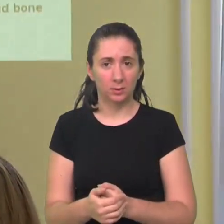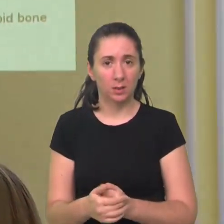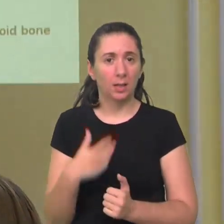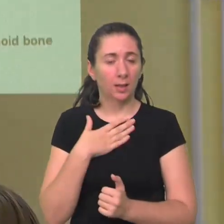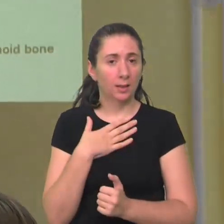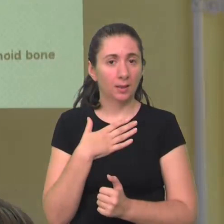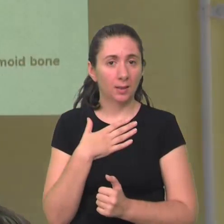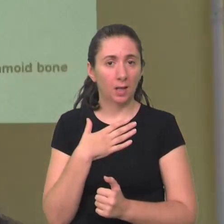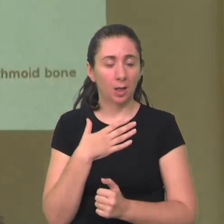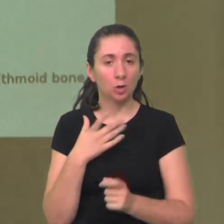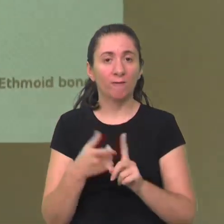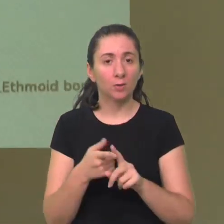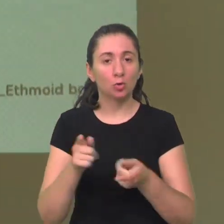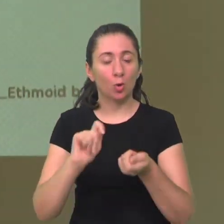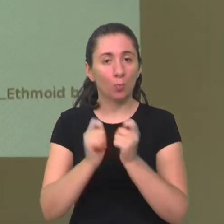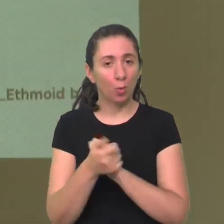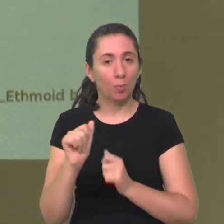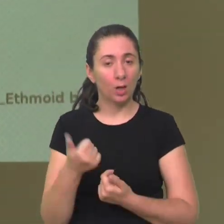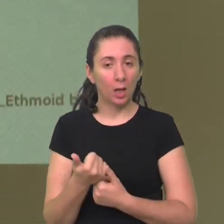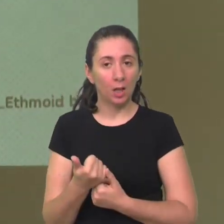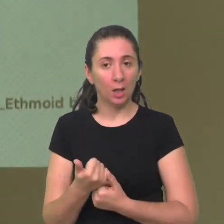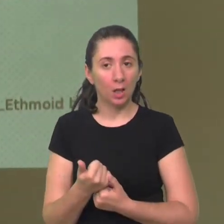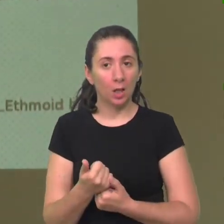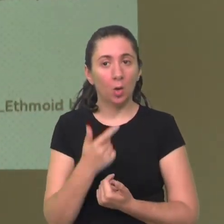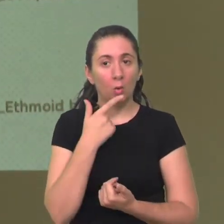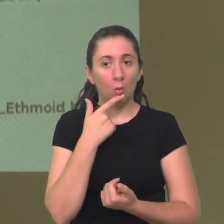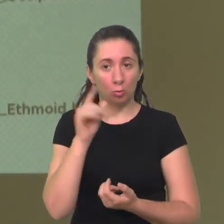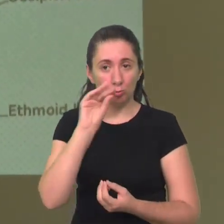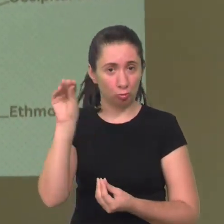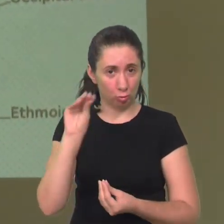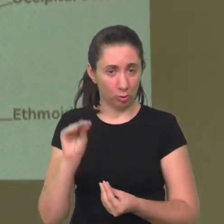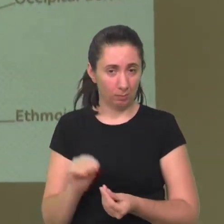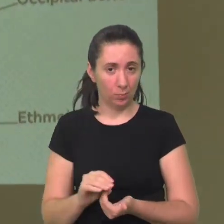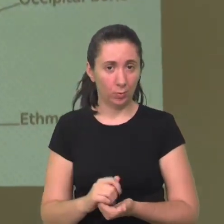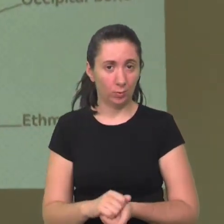znači naša fiziološka promjena je, koju ćemo navesti, je